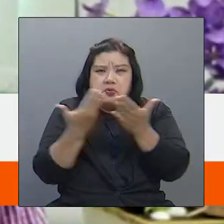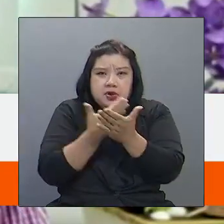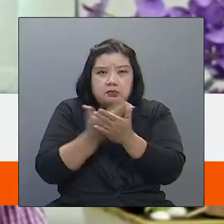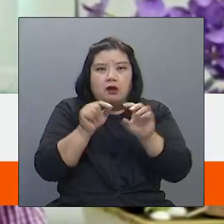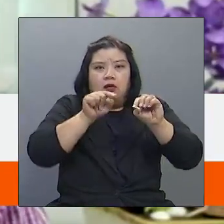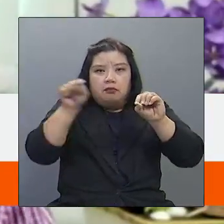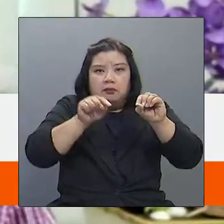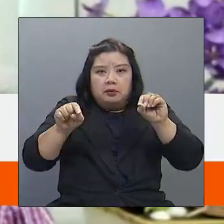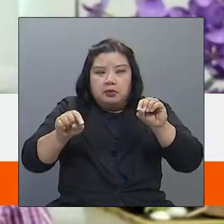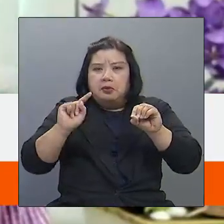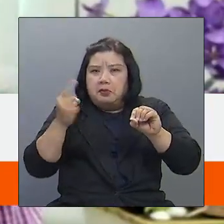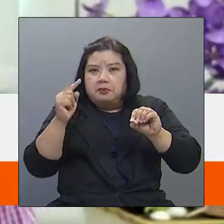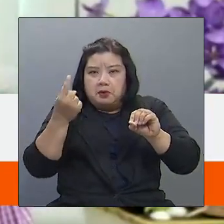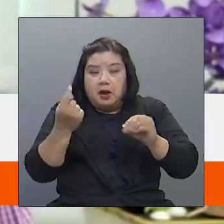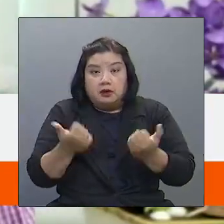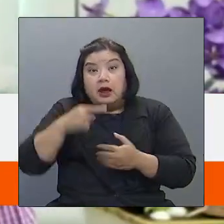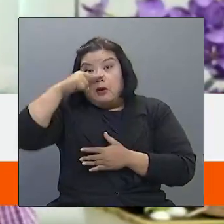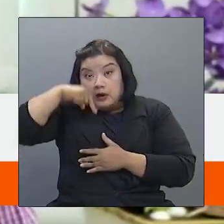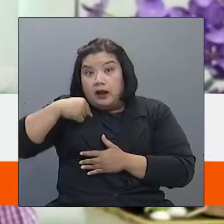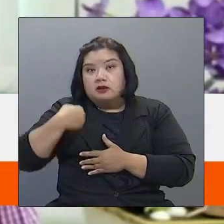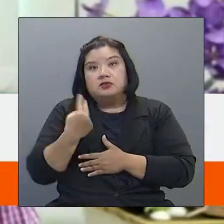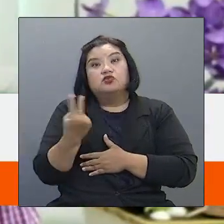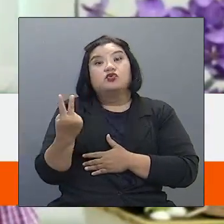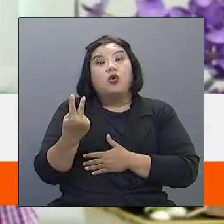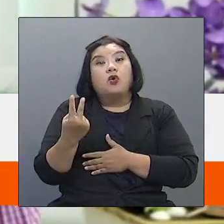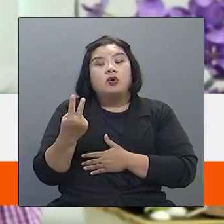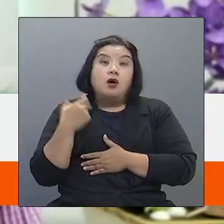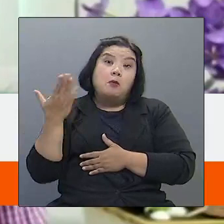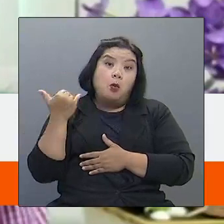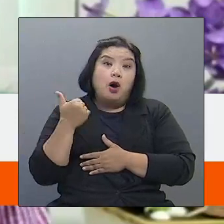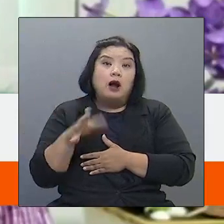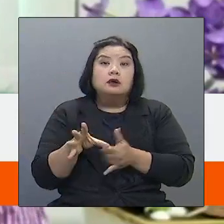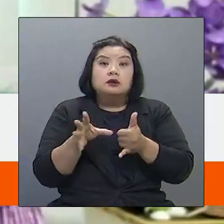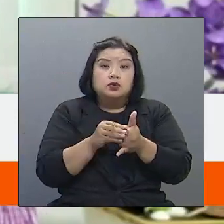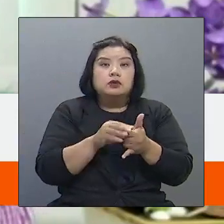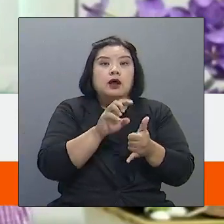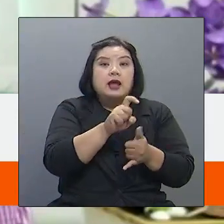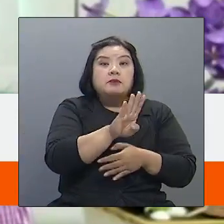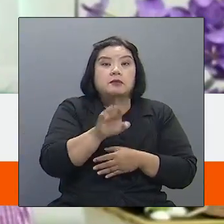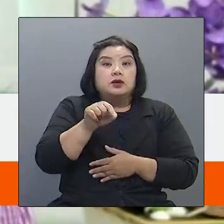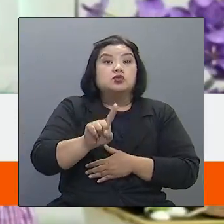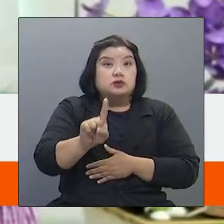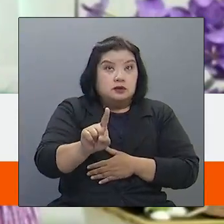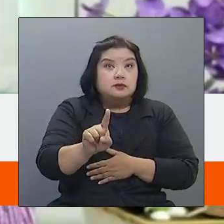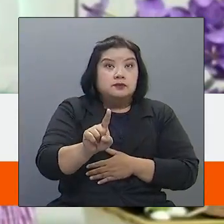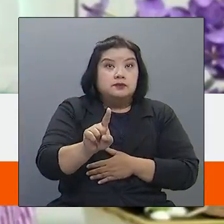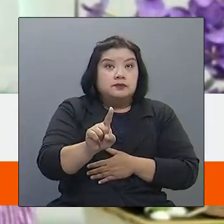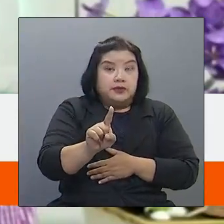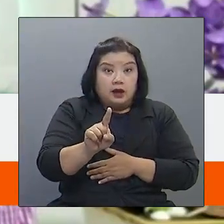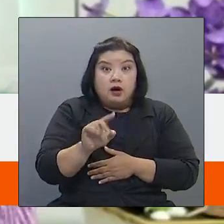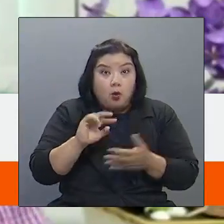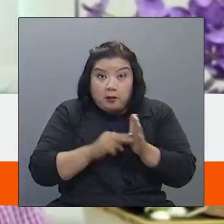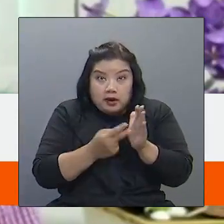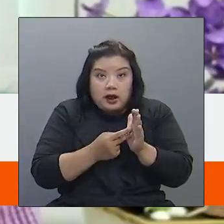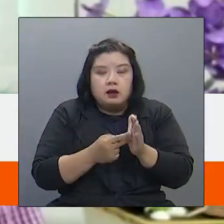จริงๆแล้วข้อมูลในประเทศไทย2คนที่ประกาศมาเมื่อวานเนี่ยเป็น XBB.1 นะครับเป็น XBB ที่เป็นเวอร์ชัน2ละ